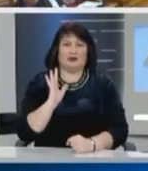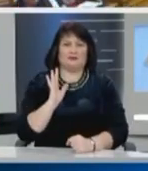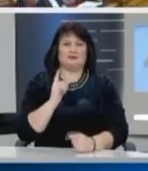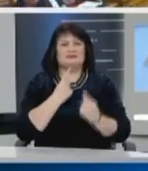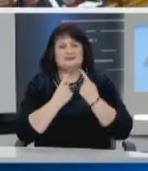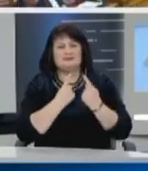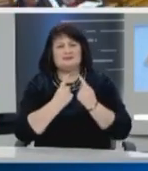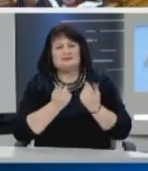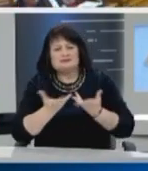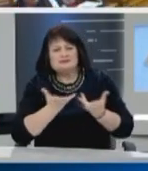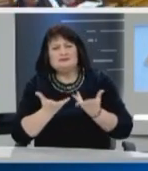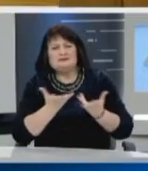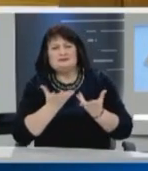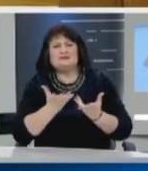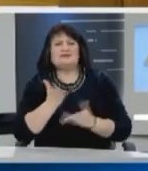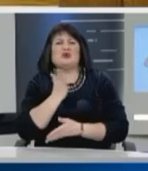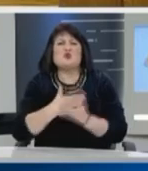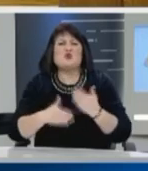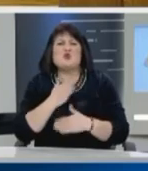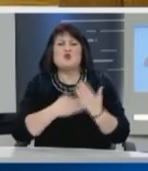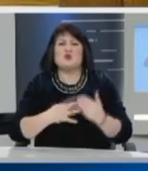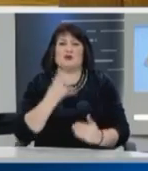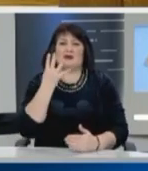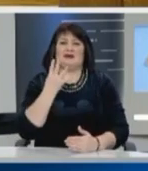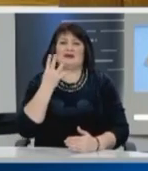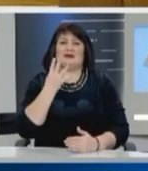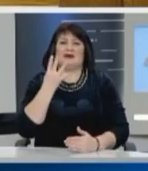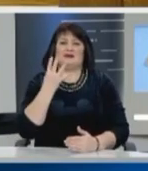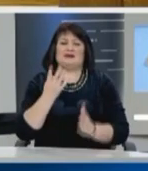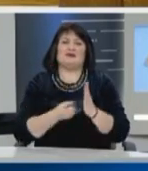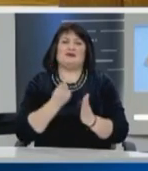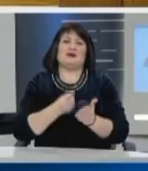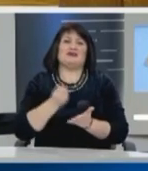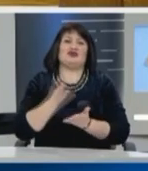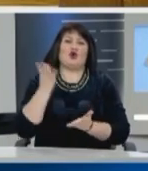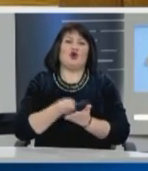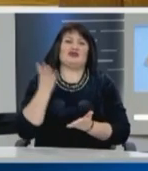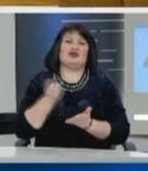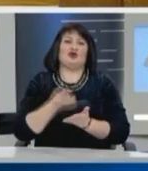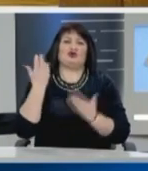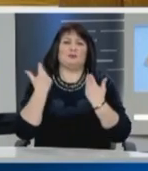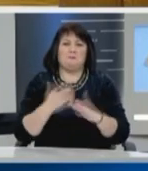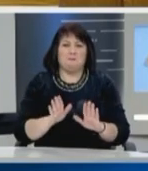εξαντλητικών διαπραγματεύσεων, 4 δύσκολων αξιολογήσεων για να ολοκληρωθεί το πρόγραμμα.